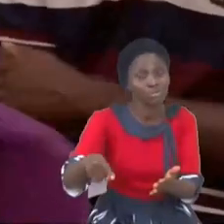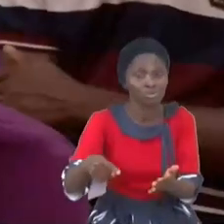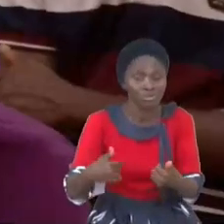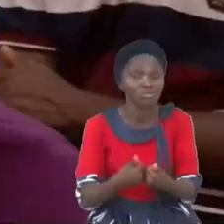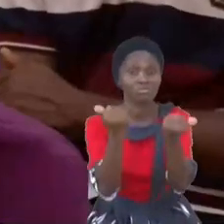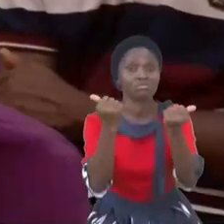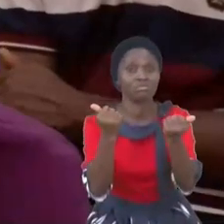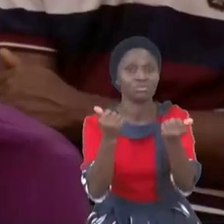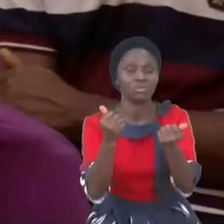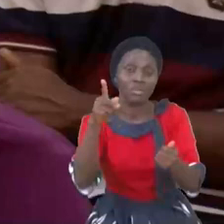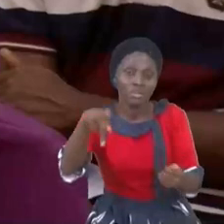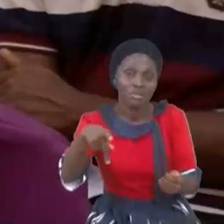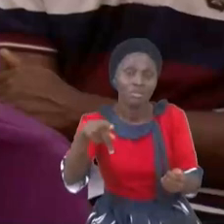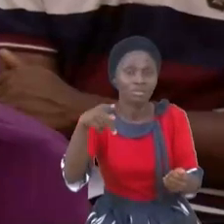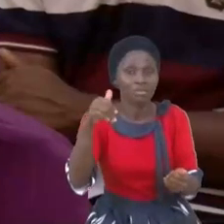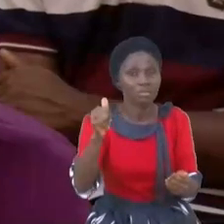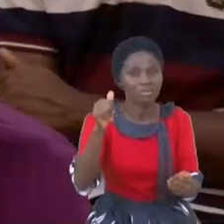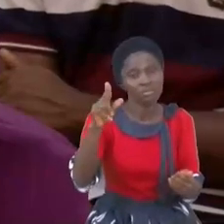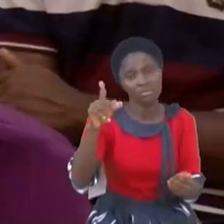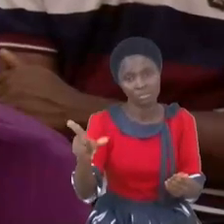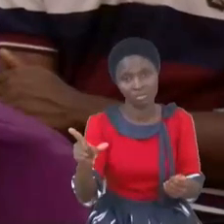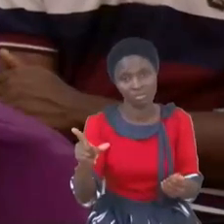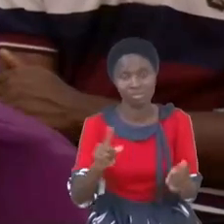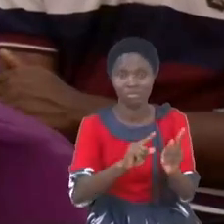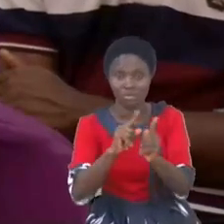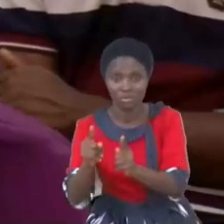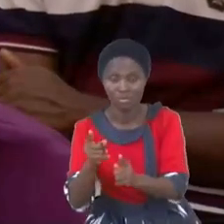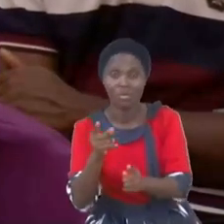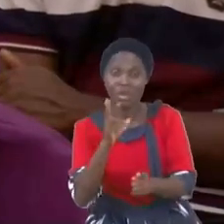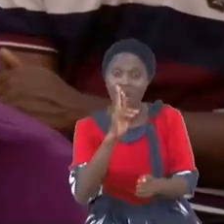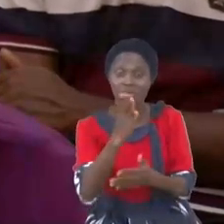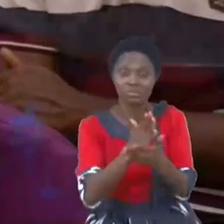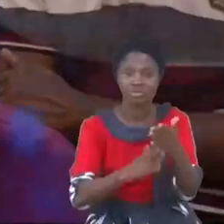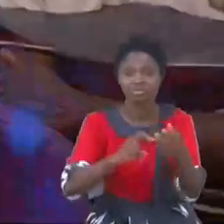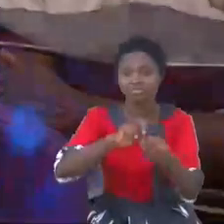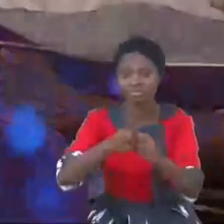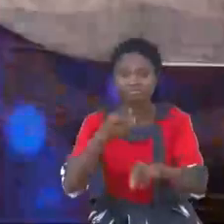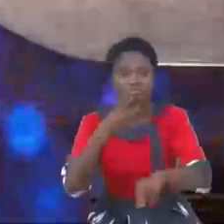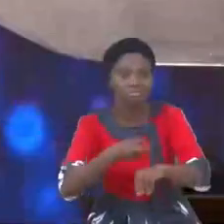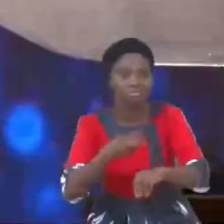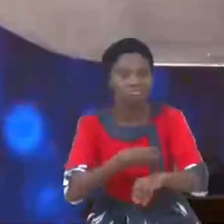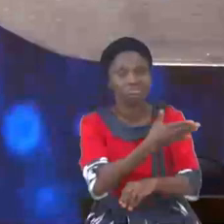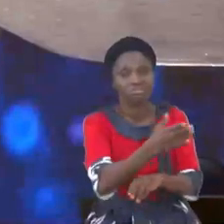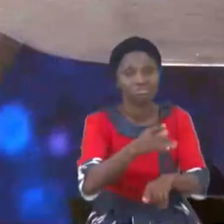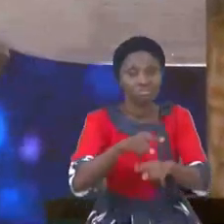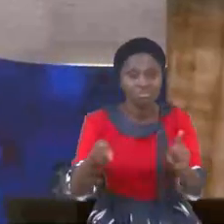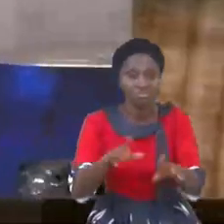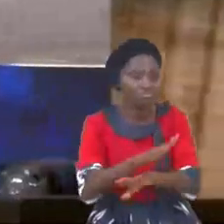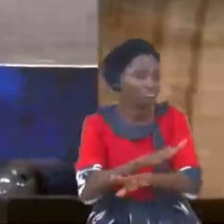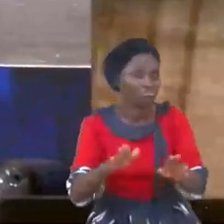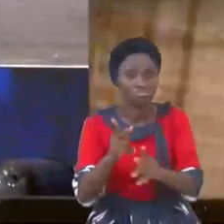Partout où Paul allait, il y a des difficultés et des afflictions là-bas, mais il ne se dérangeait